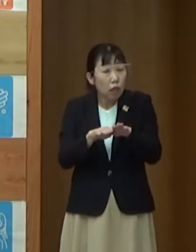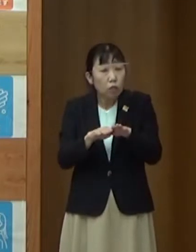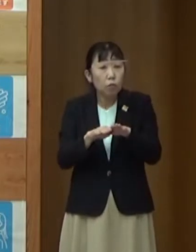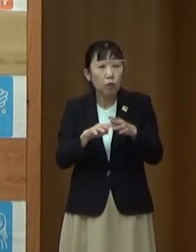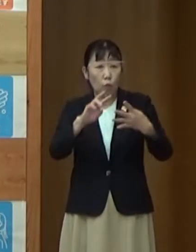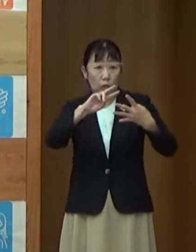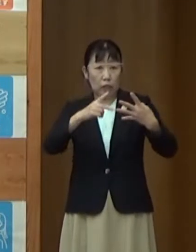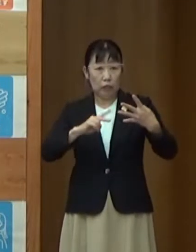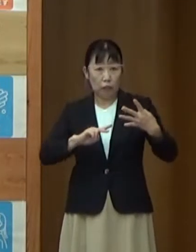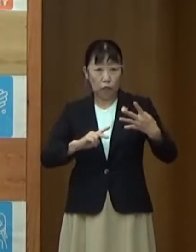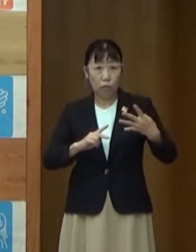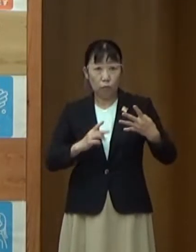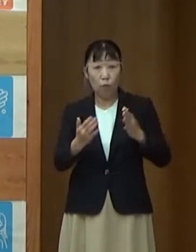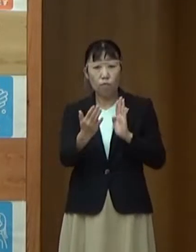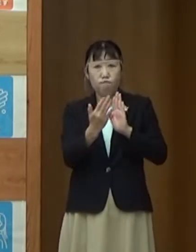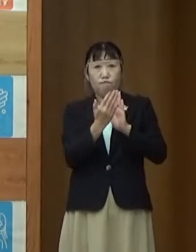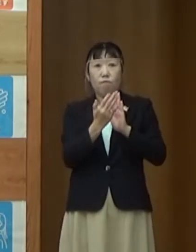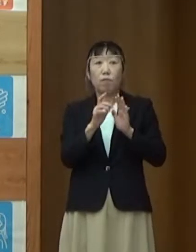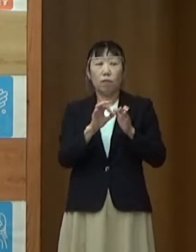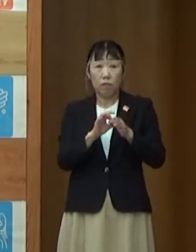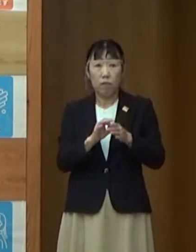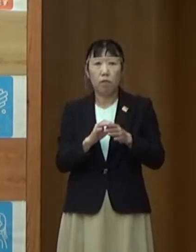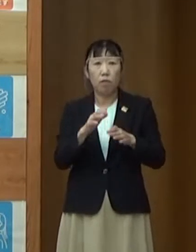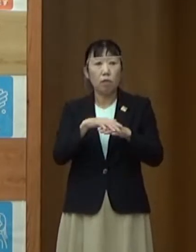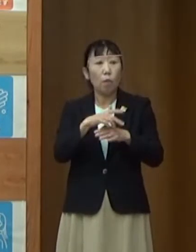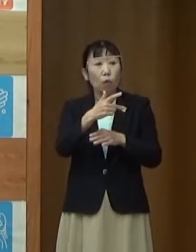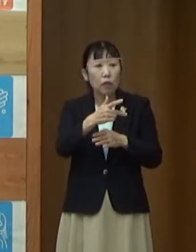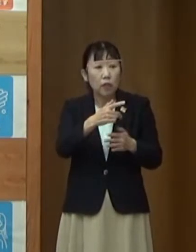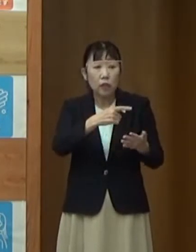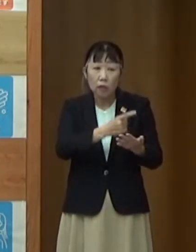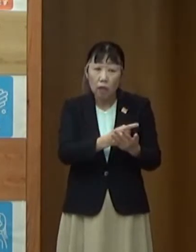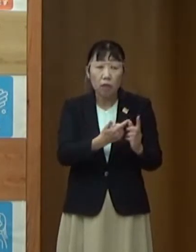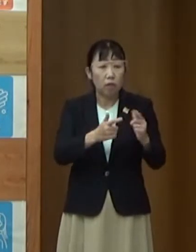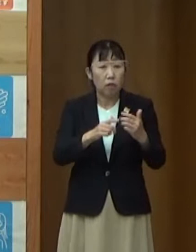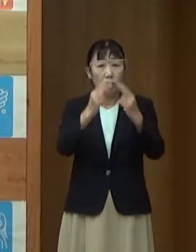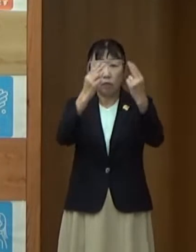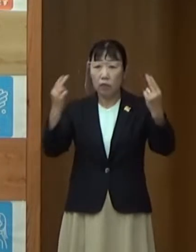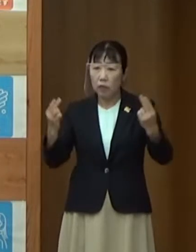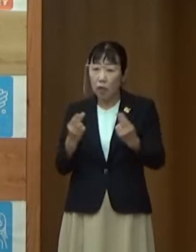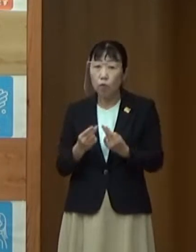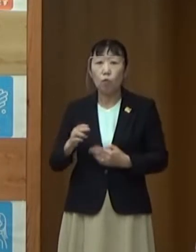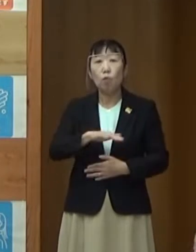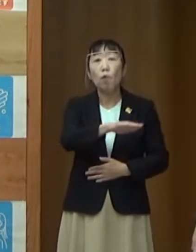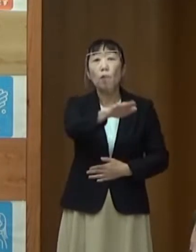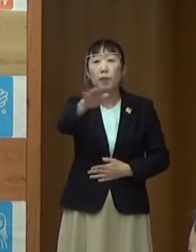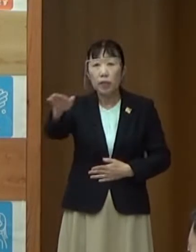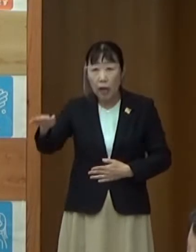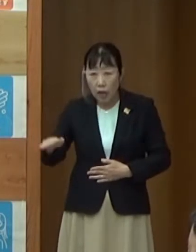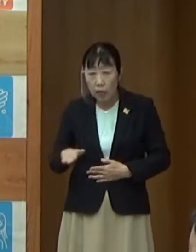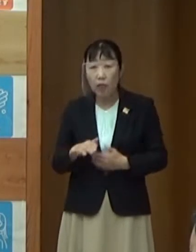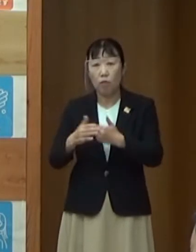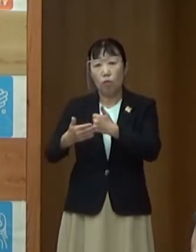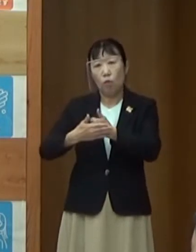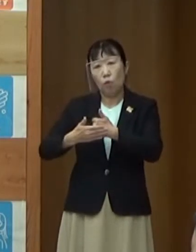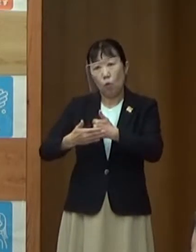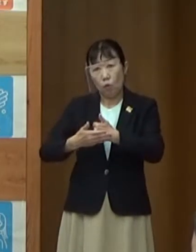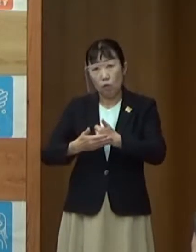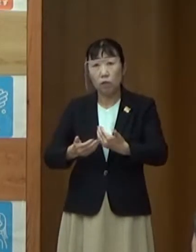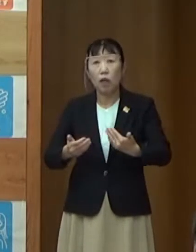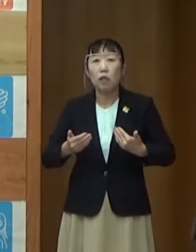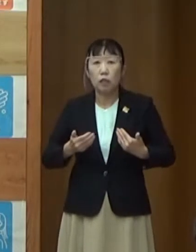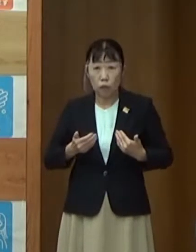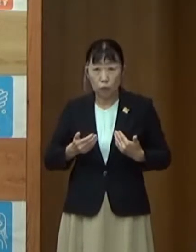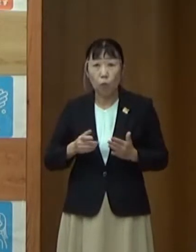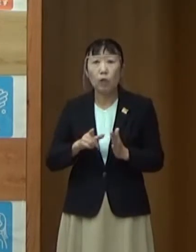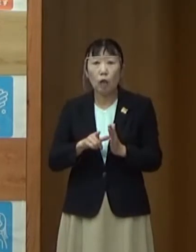ズンも始まります。札幌市内のみならず、全土の皆さん、ご協力をいただかなければなり